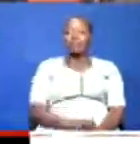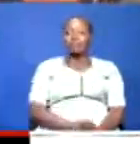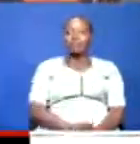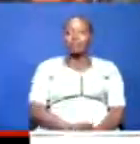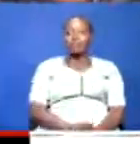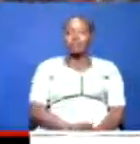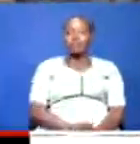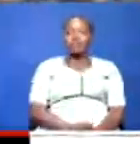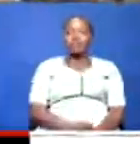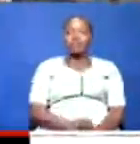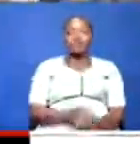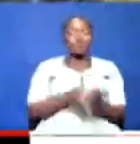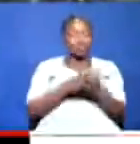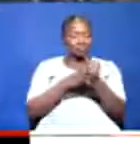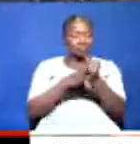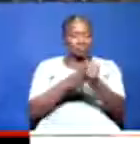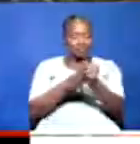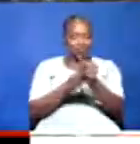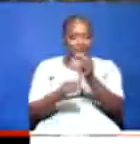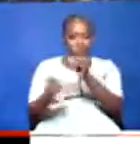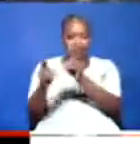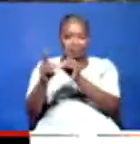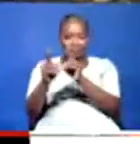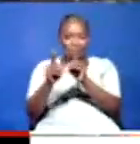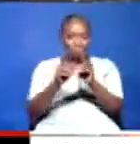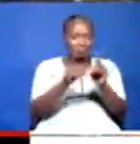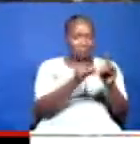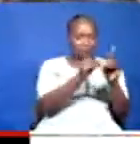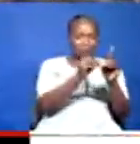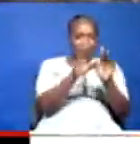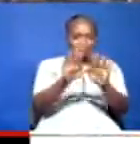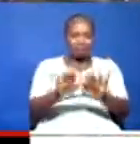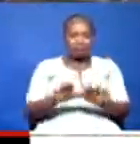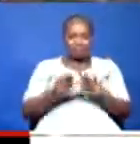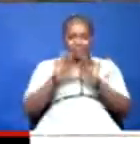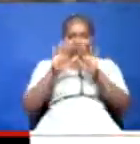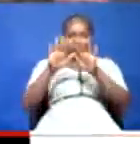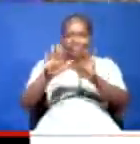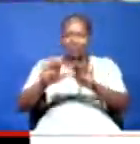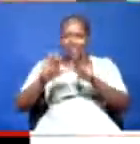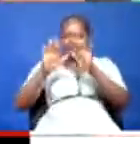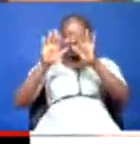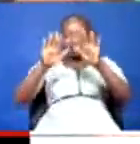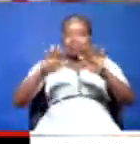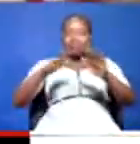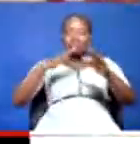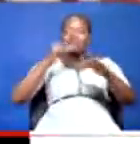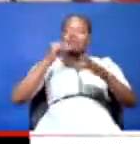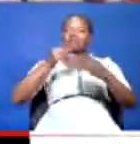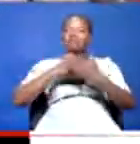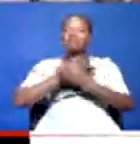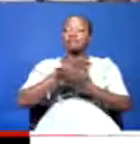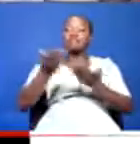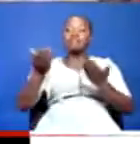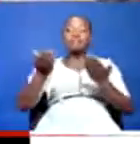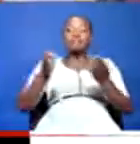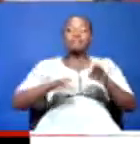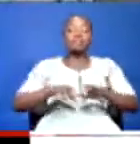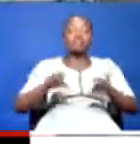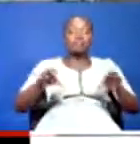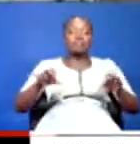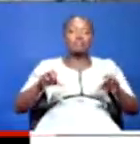Odinga aliongoza msururu wa mikutano ya kisiasa ya muungano huo, ambapo aliwahutubia wakazi wa vituo vya kibiashara vya Sega na